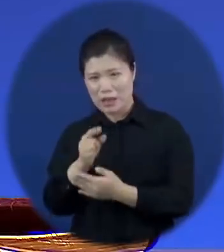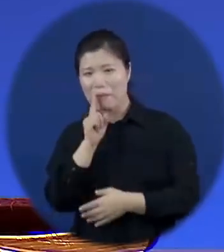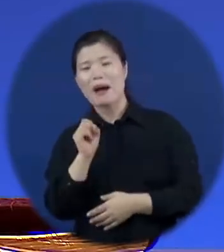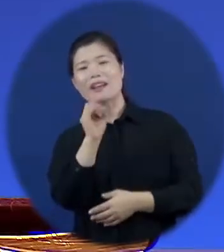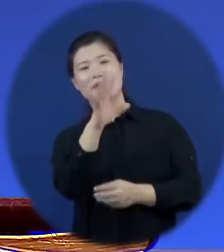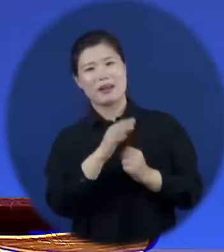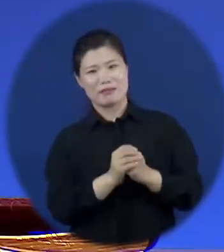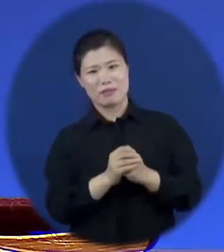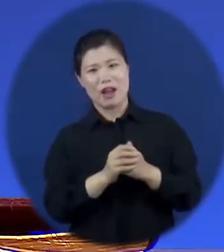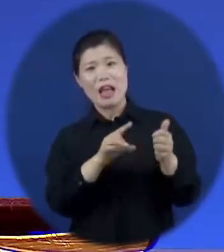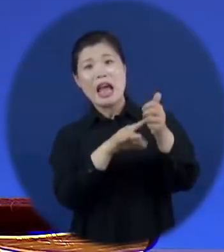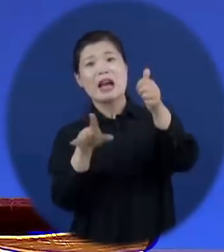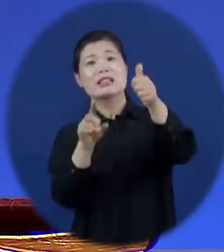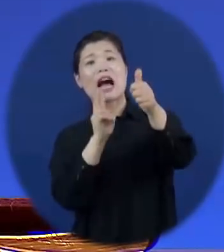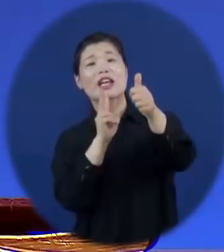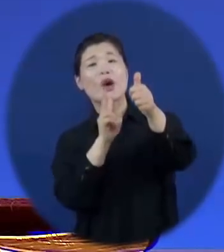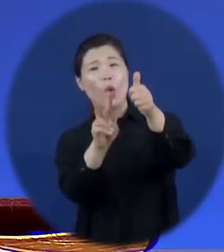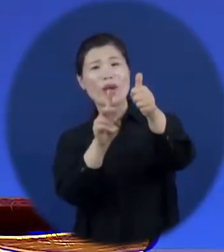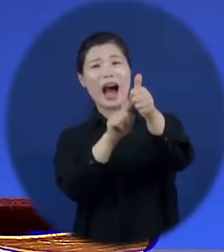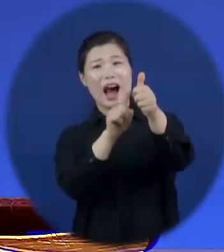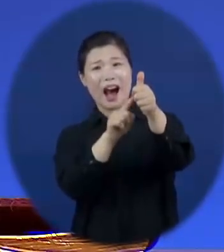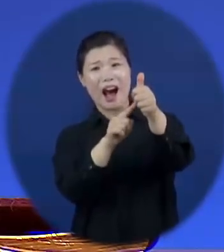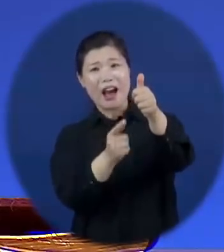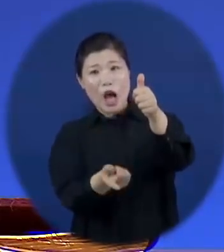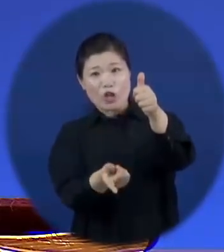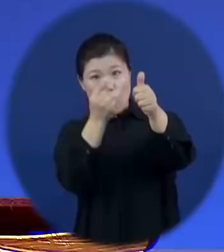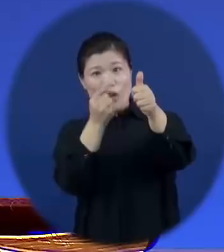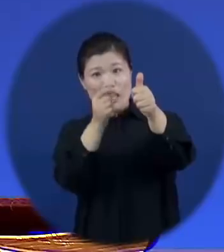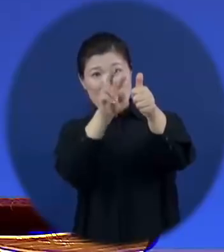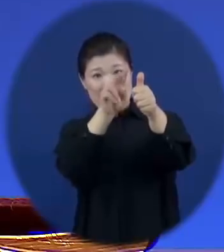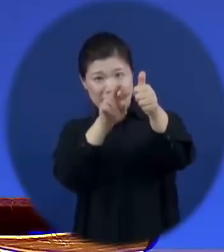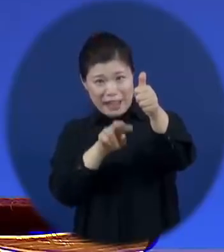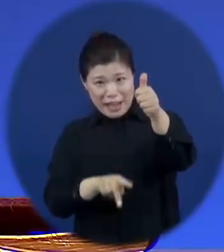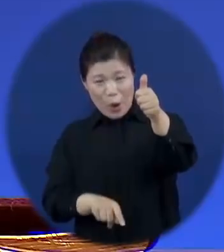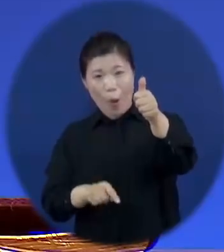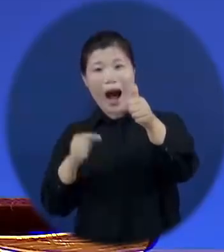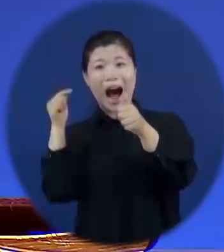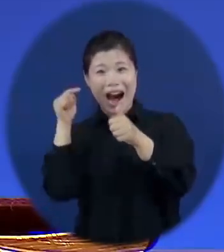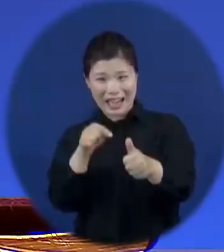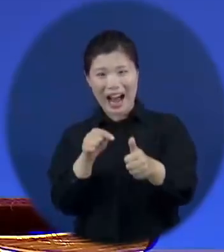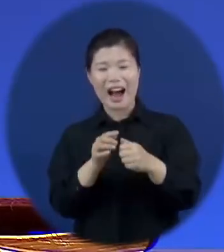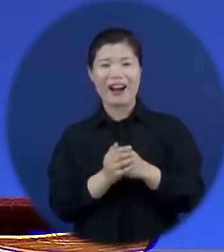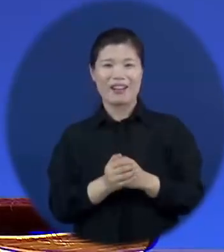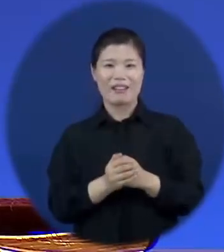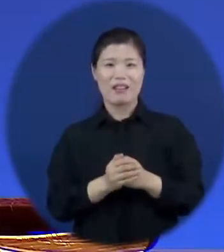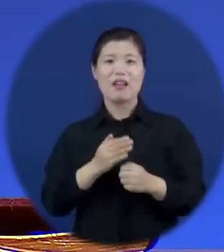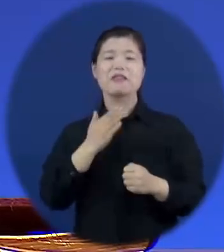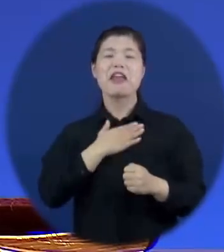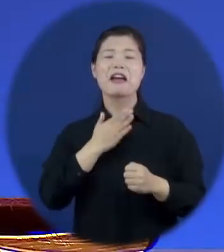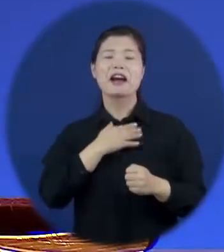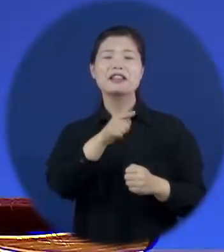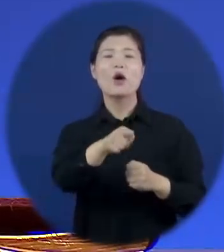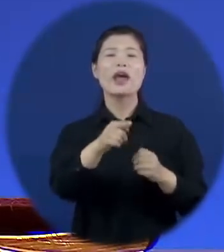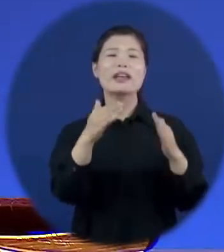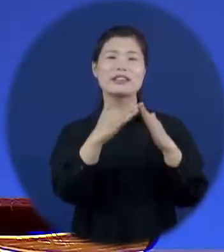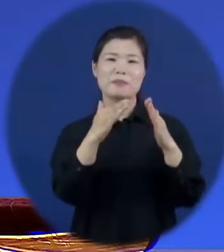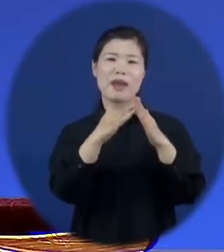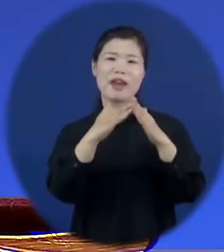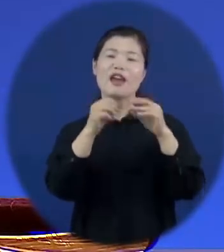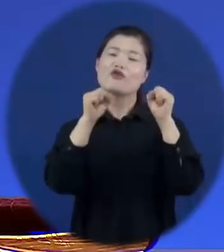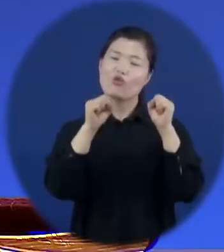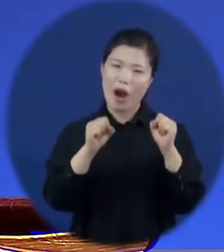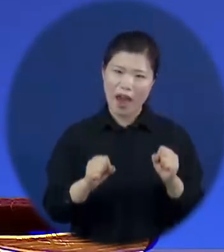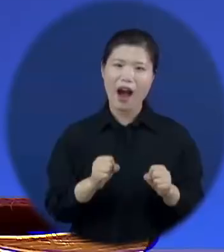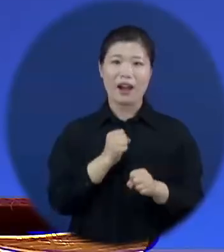말씀하셨습니다. 삭개오야, 속히 내려오라. 내가 오늘 내 집에 유하여야 하겠다라고